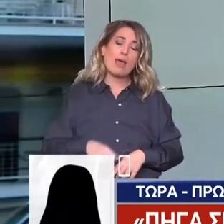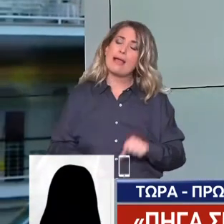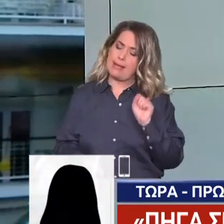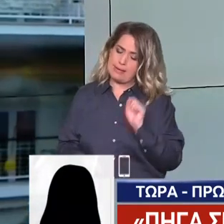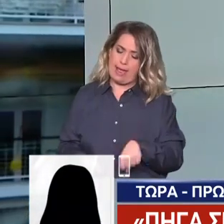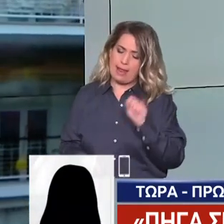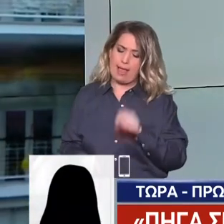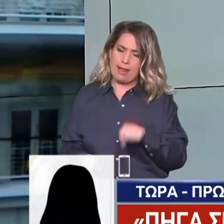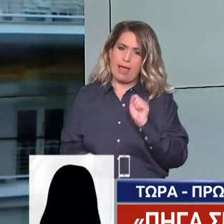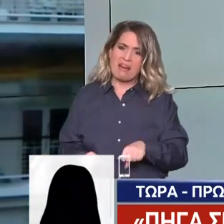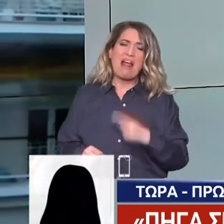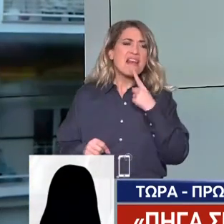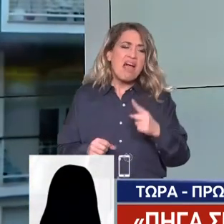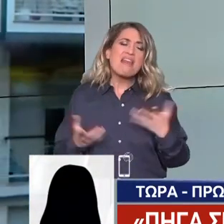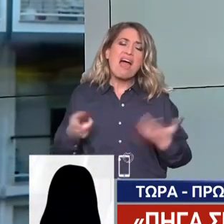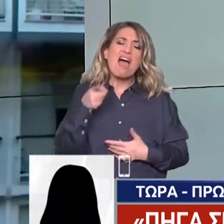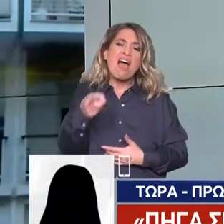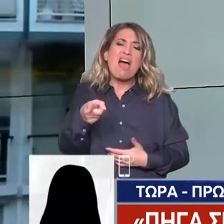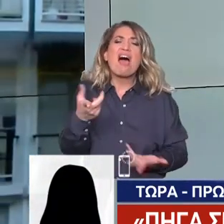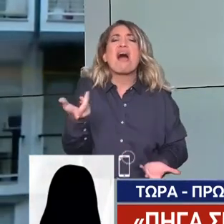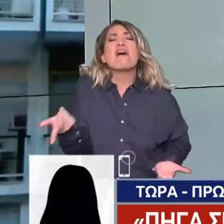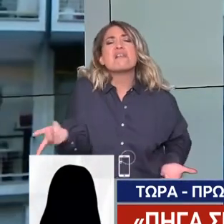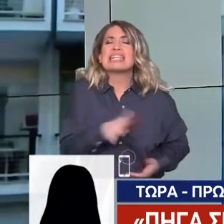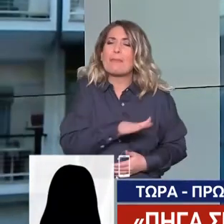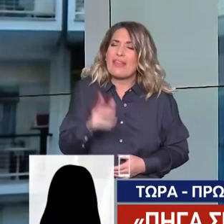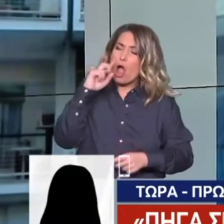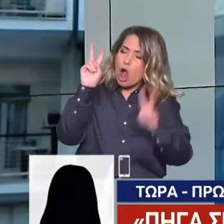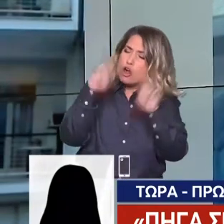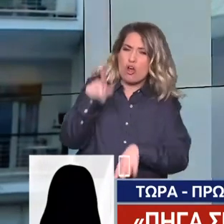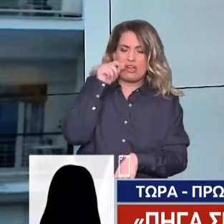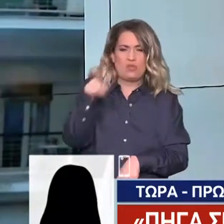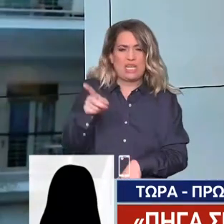γιατί σε λέει αύριο μεθαύριο μπορεί να το έκανε και στη μαμά. Ξέραν τα παιδιά.